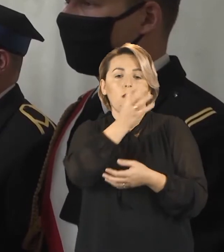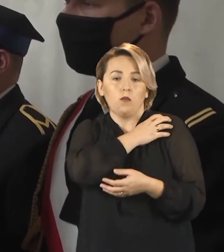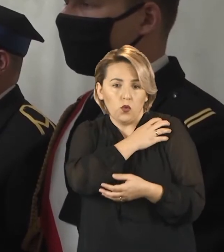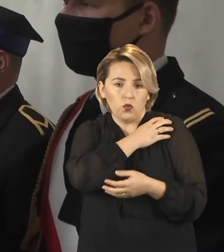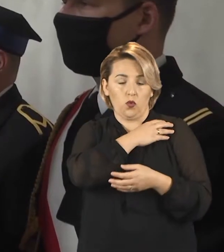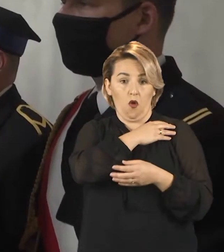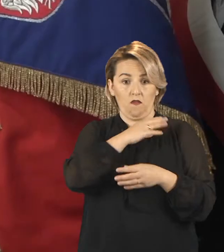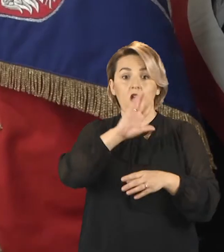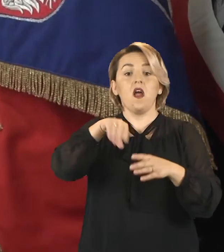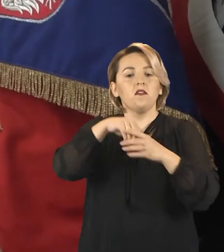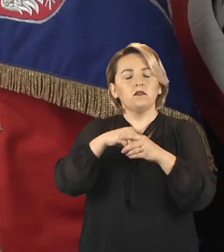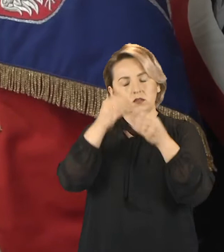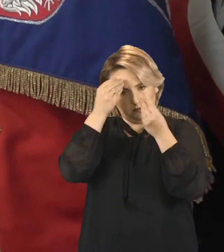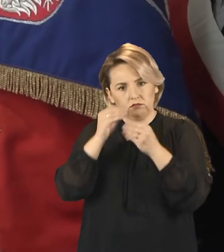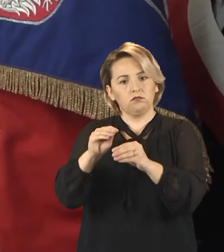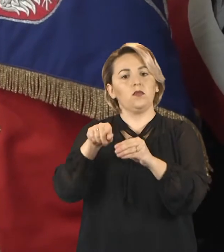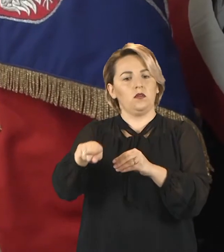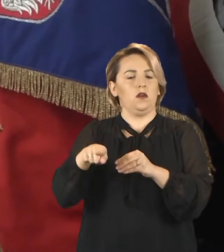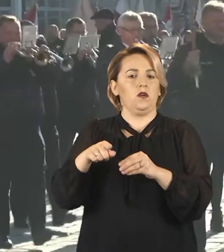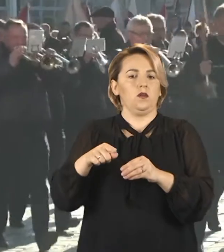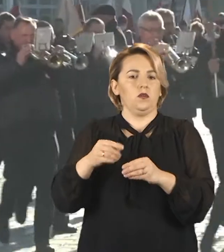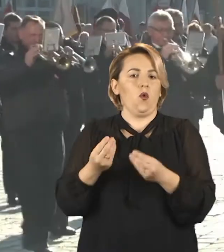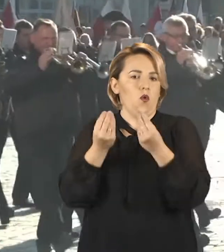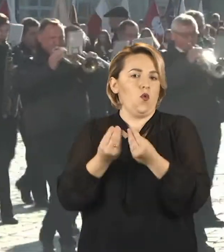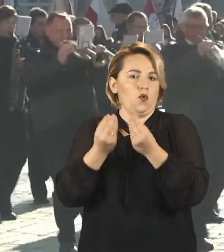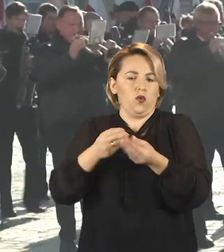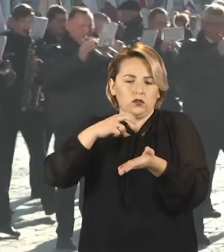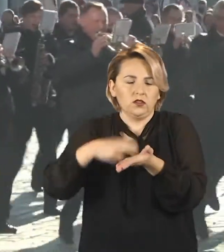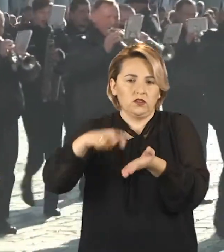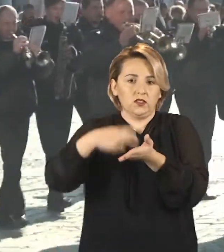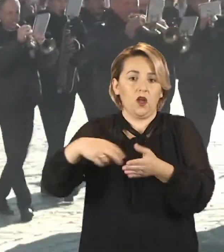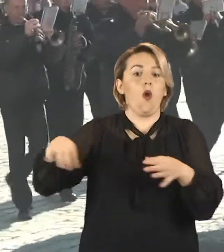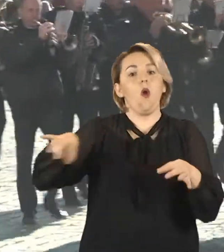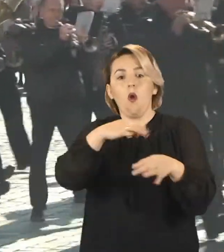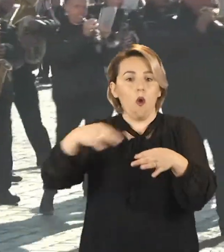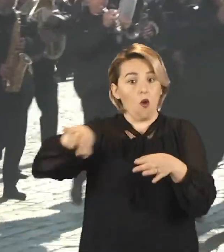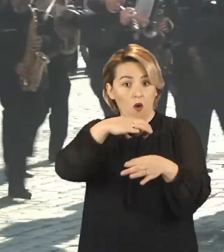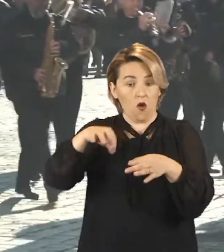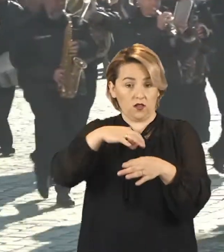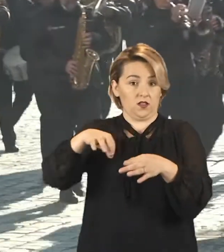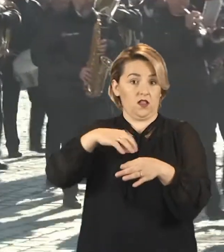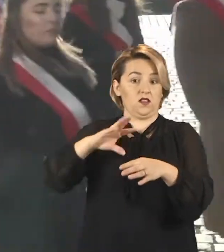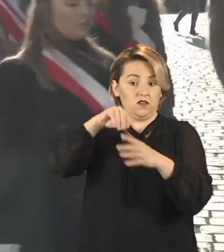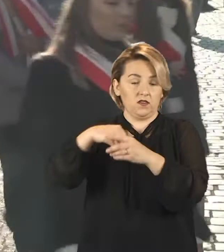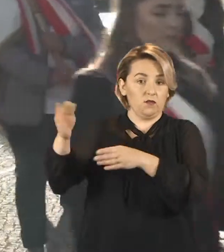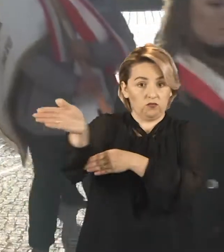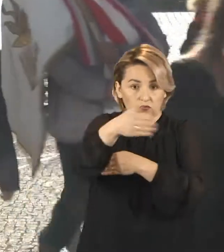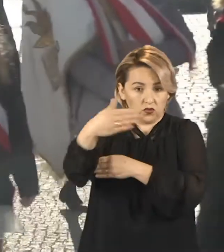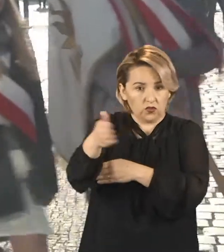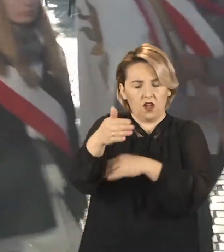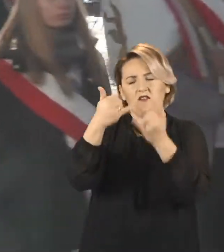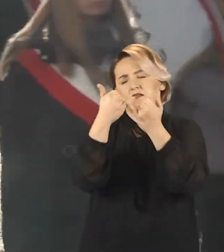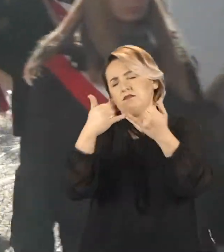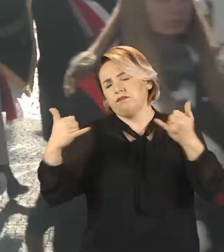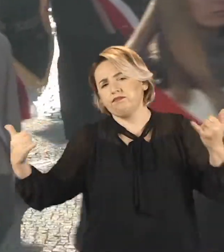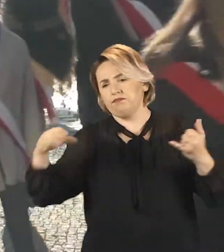po mszy w intencji ojczyzny uczestnicy obchodów w uroczystym przemarszu z udziałem orkiestry dętej i licznymi pocztami sztandarowym